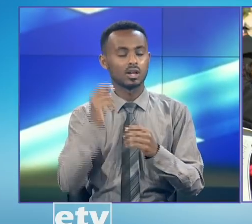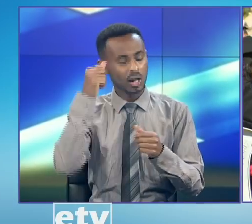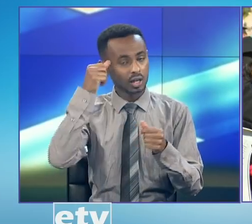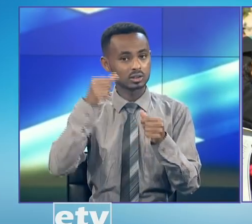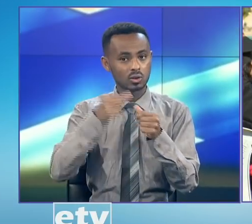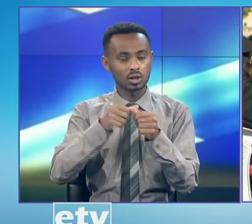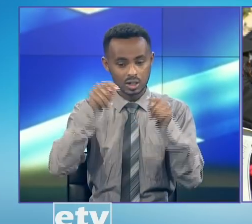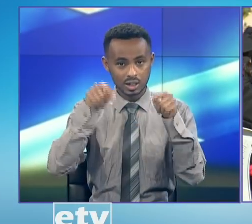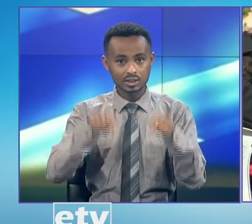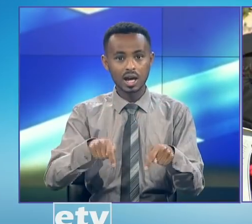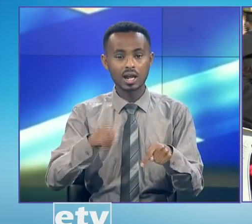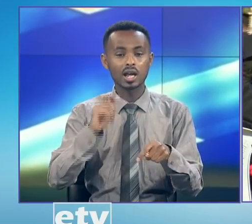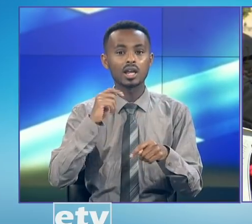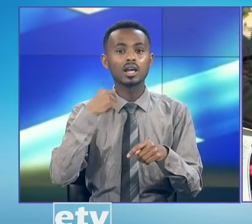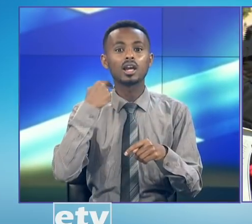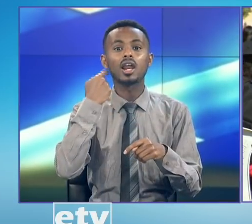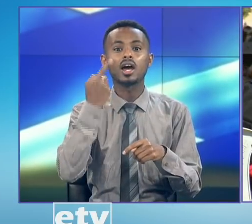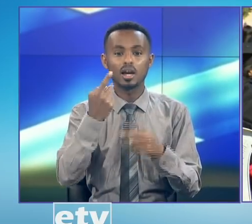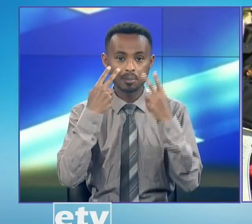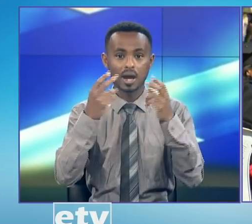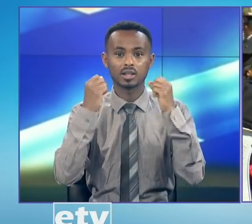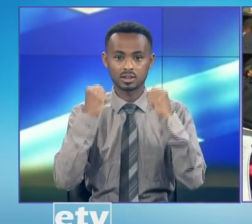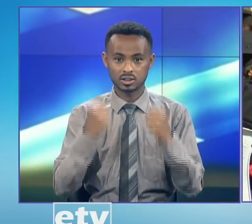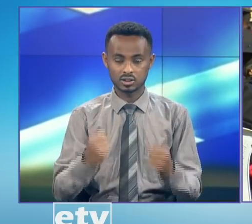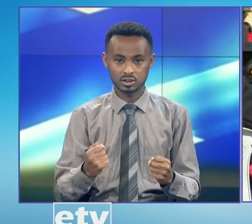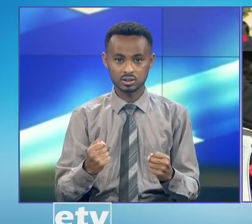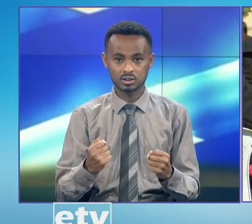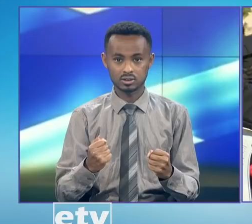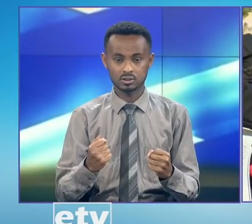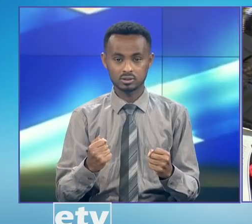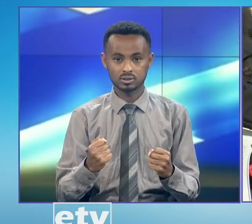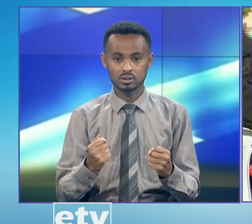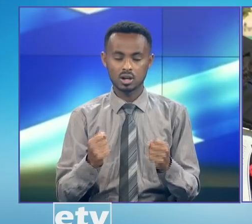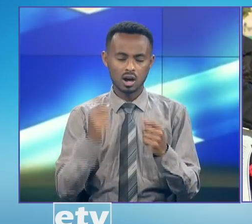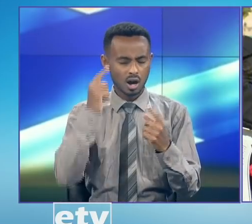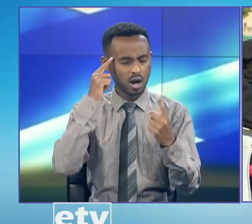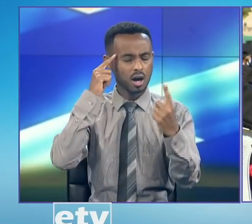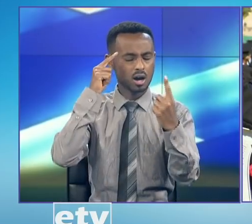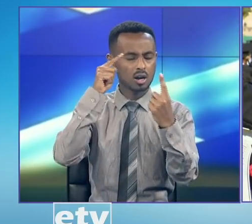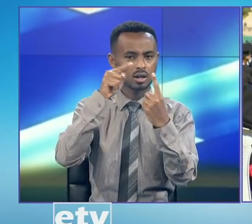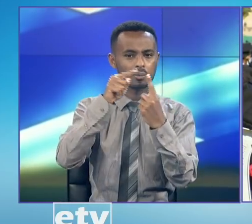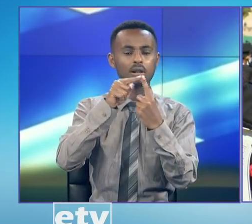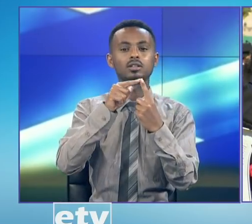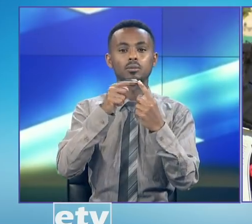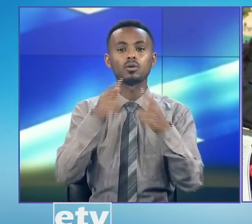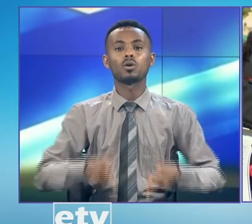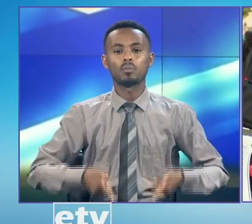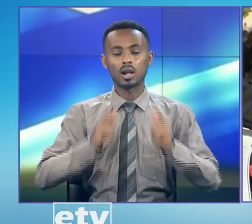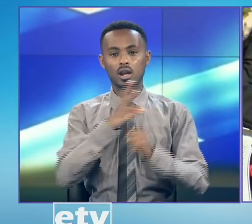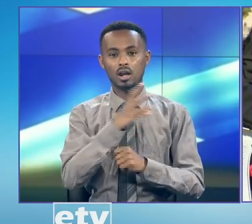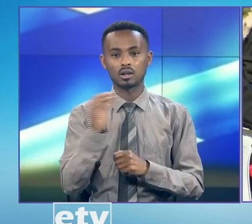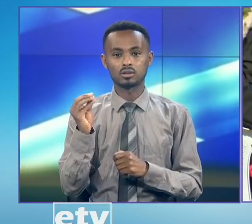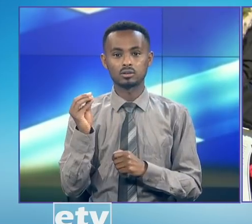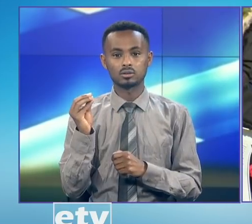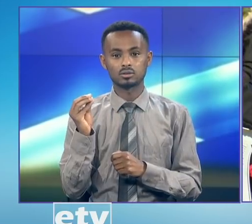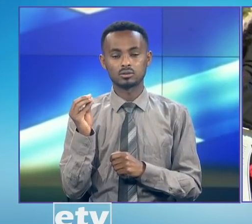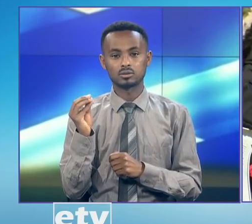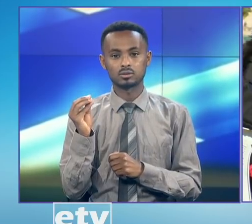እንድናስተውል ከዛሬ ይልቅ ነገን ማየት እንድንችል አርቀን ማሰብ ይኖርብናልና